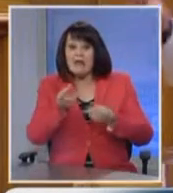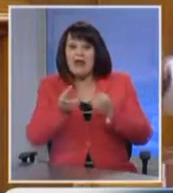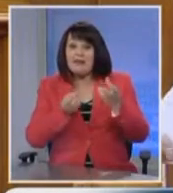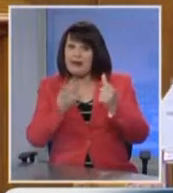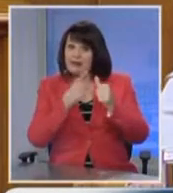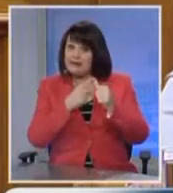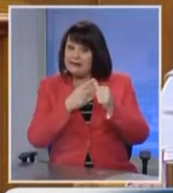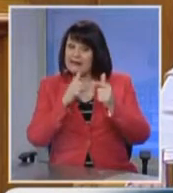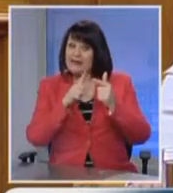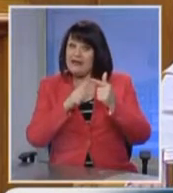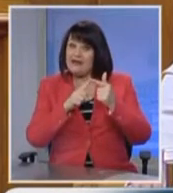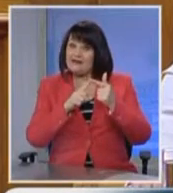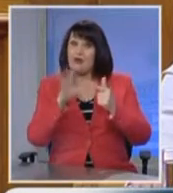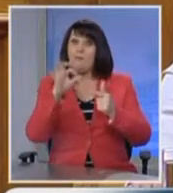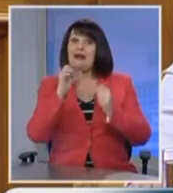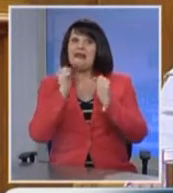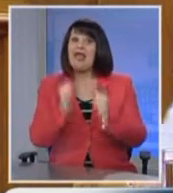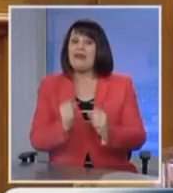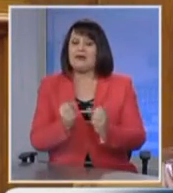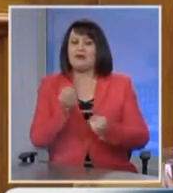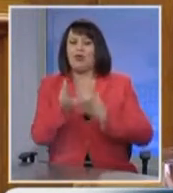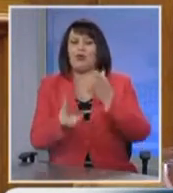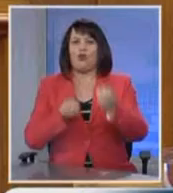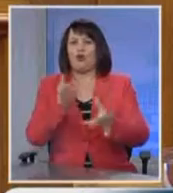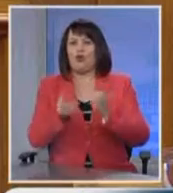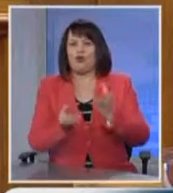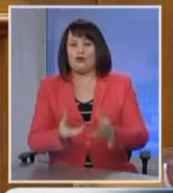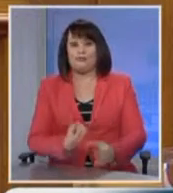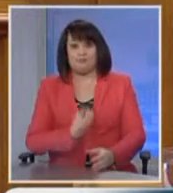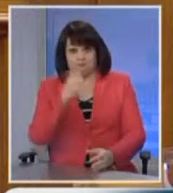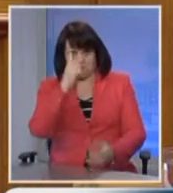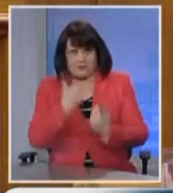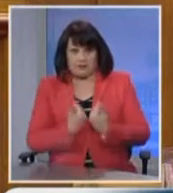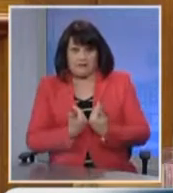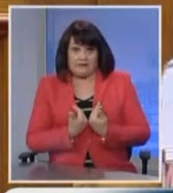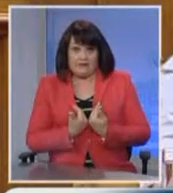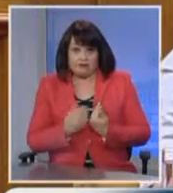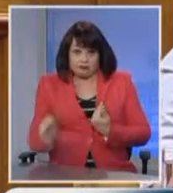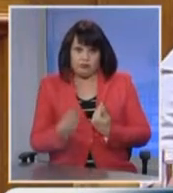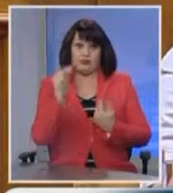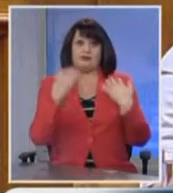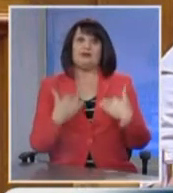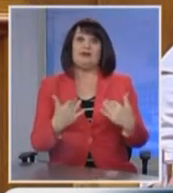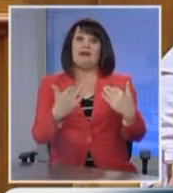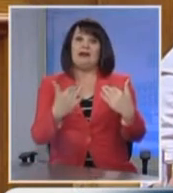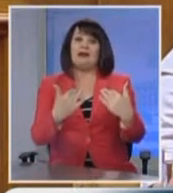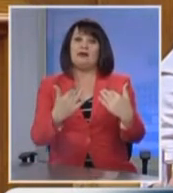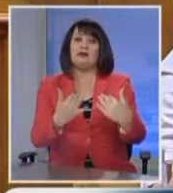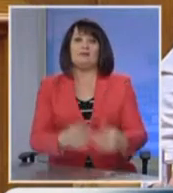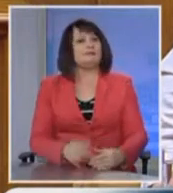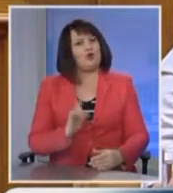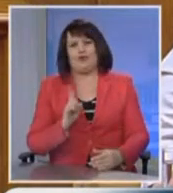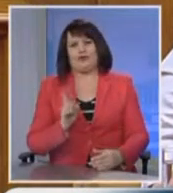το δεύτερο ήταν το bonus των 50 ευρώ. Αισθάνομαι περήφανος λοιπόν που είμαι εδώ στη Βουλή με αυτό το bonus? Βέβαια